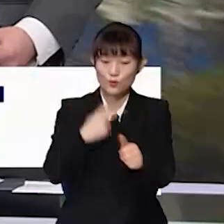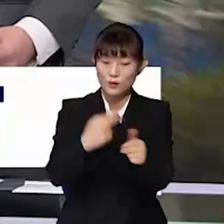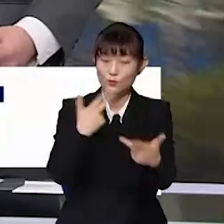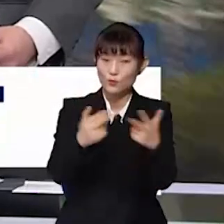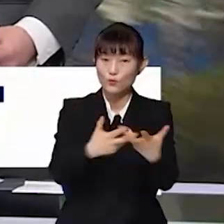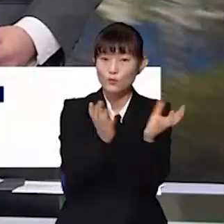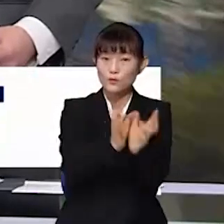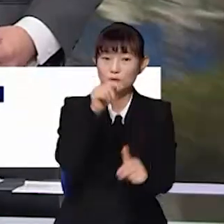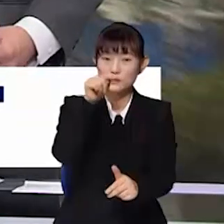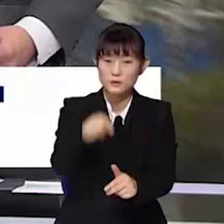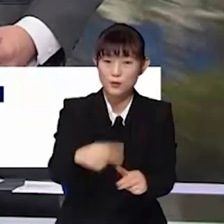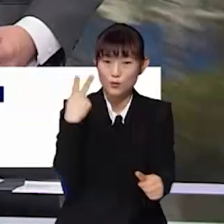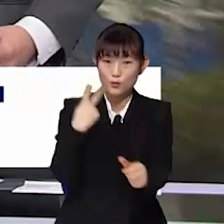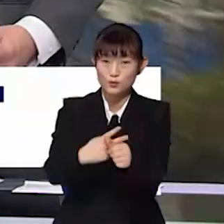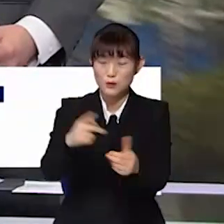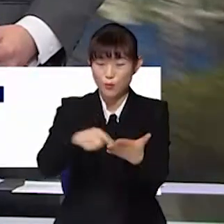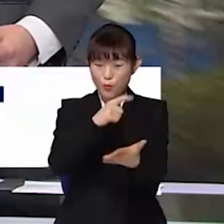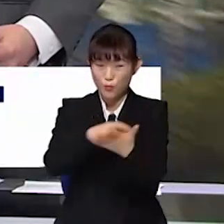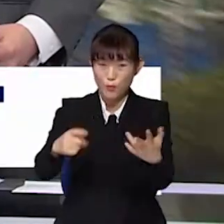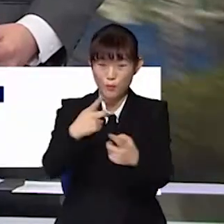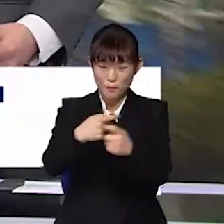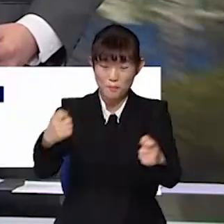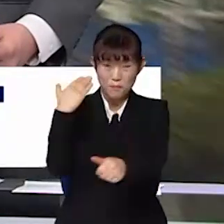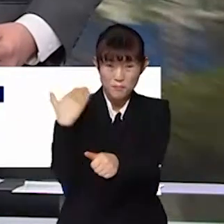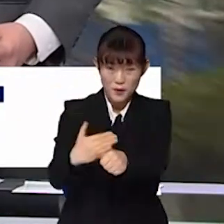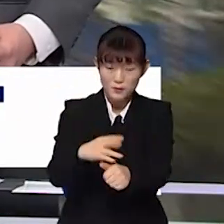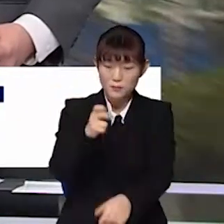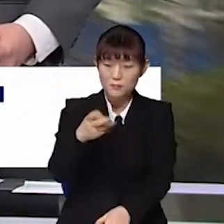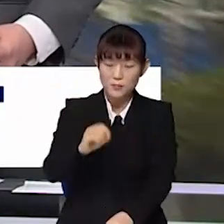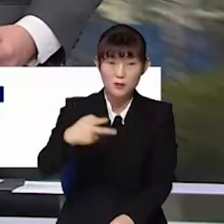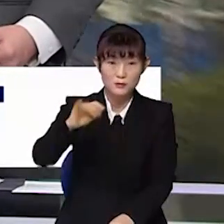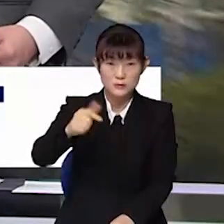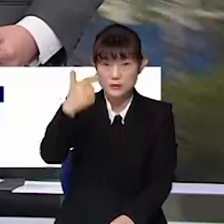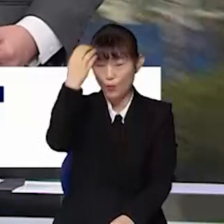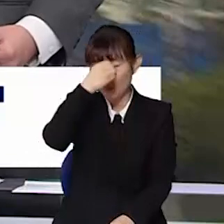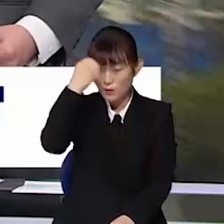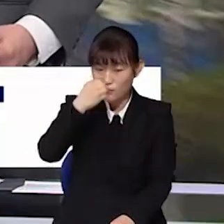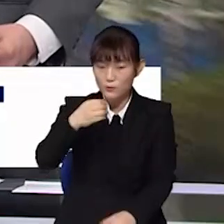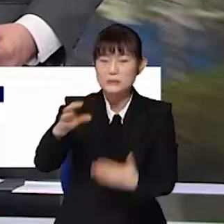교사노조가 교사 보복해임 등으로 물의를 빚은 광주 명진고등학교에